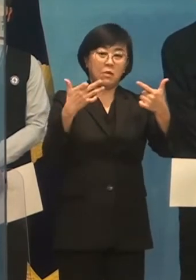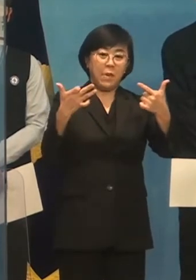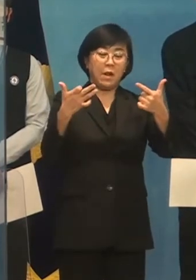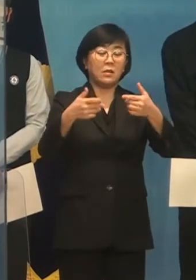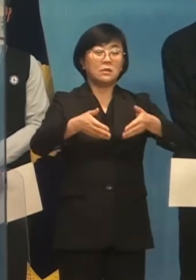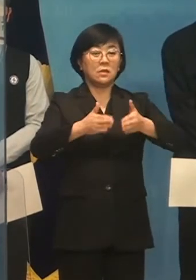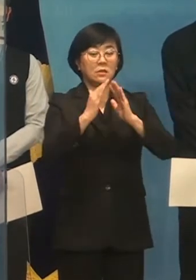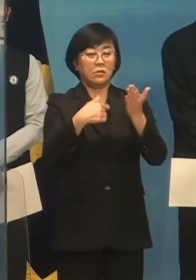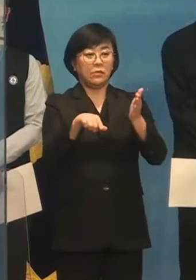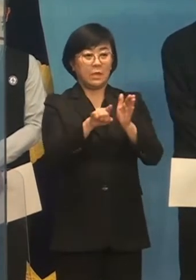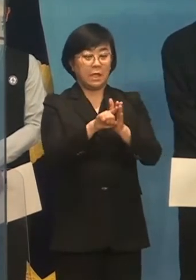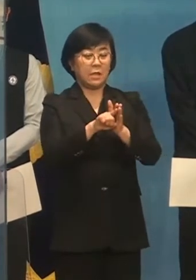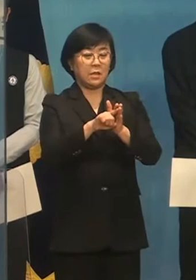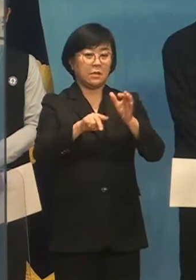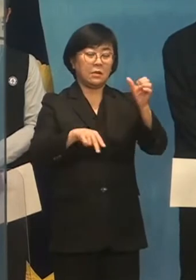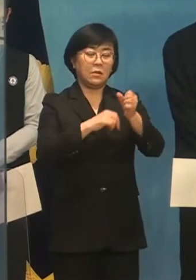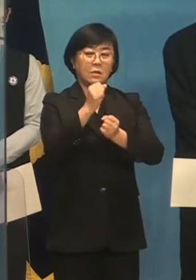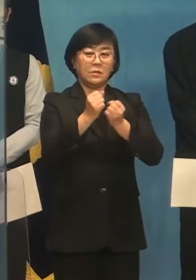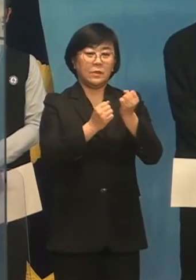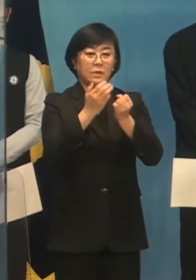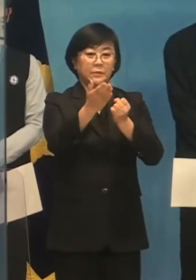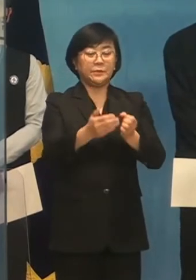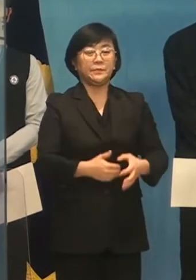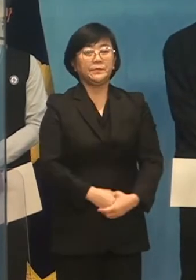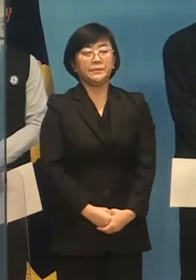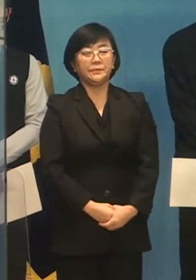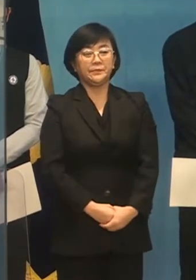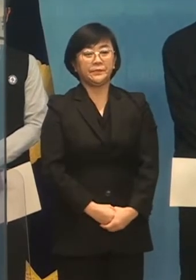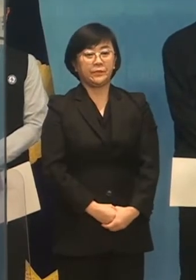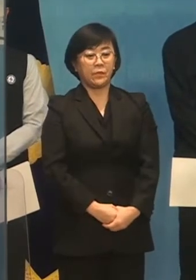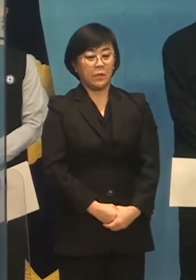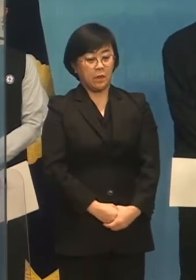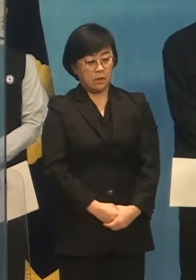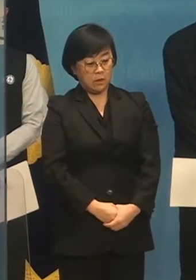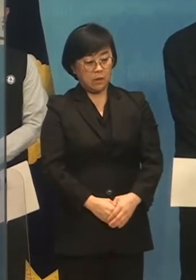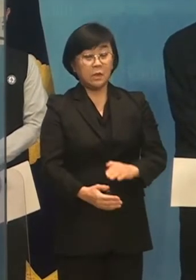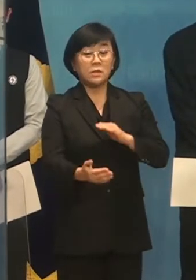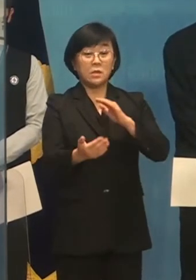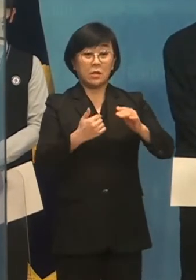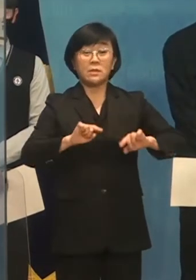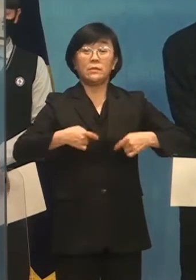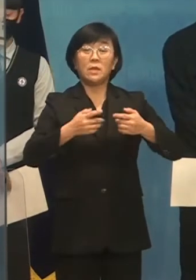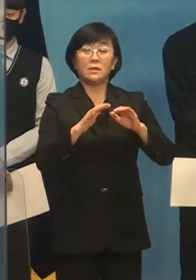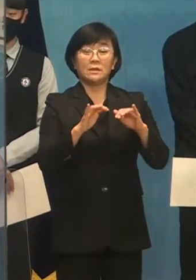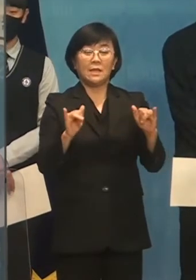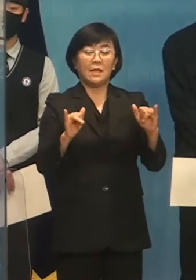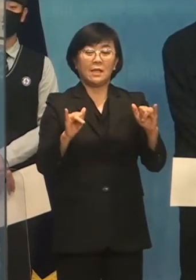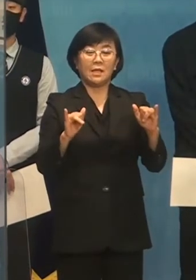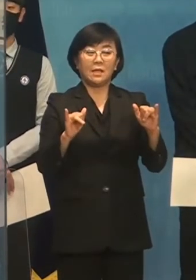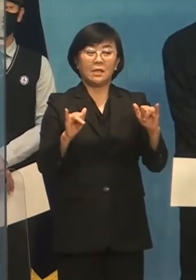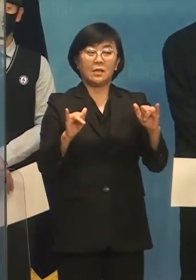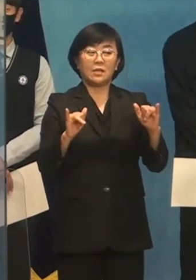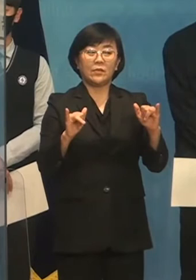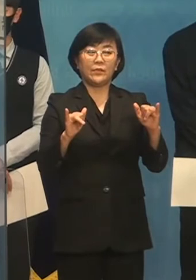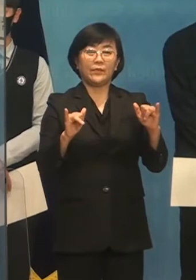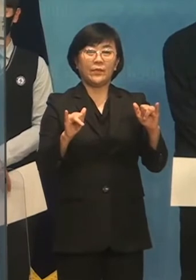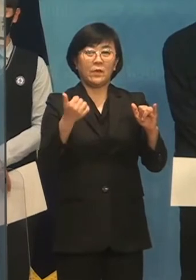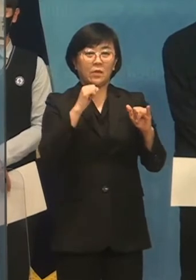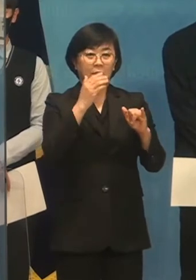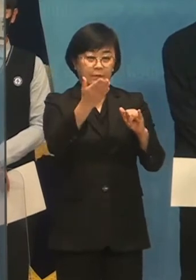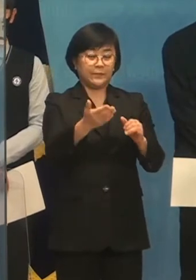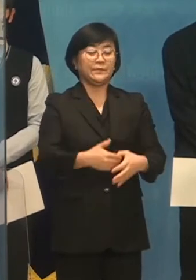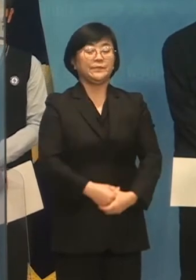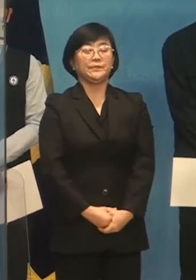위한 기자회견을 하고자 합니다. 기자회견에 앞서서 먼저 참석자, 참석하신 분들 소개해